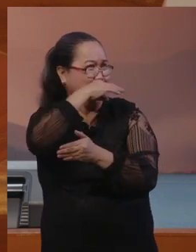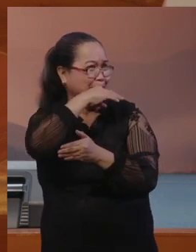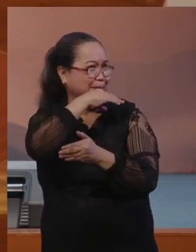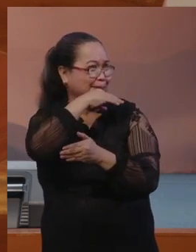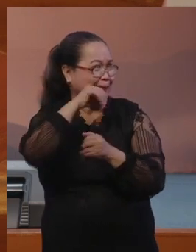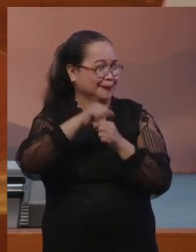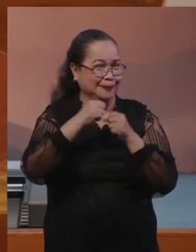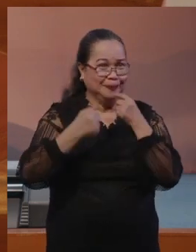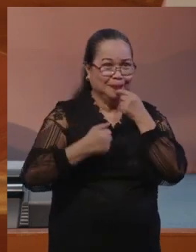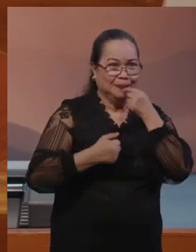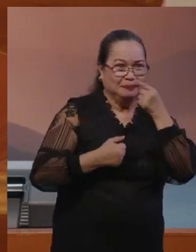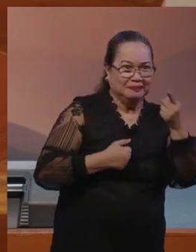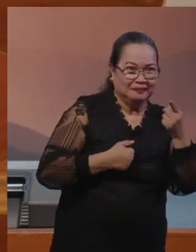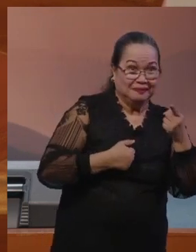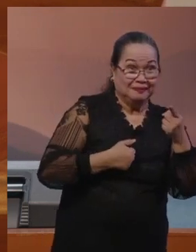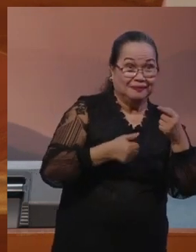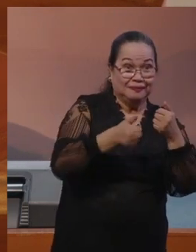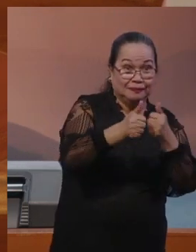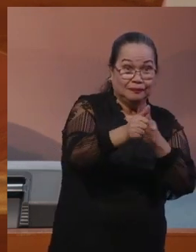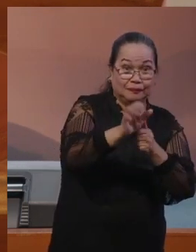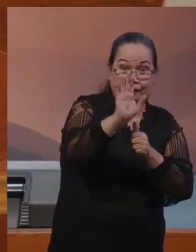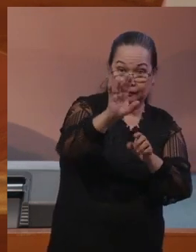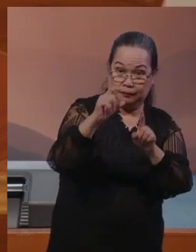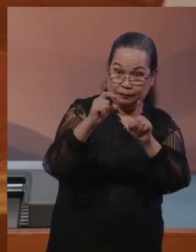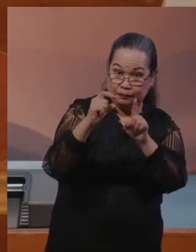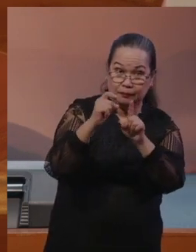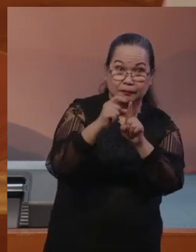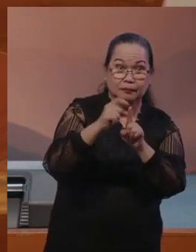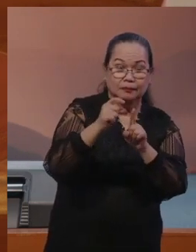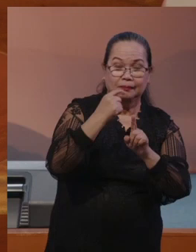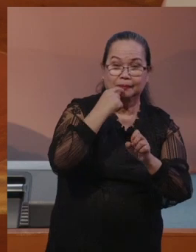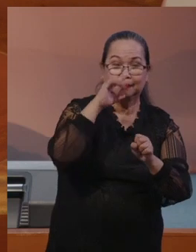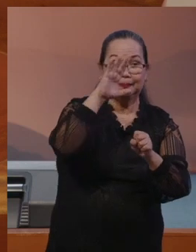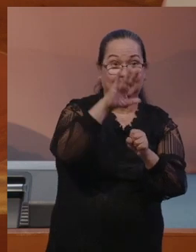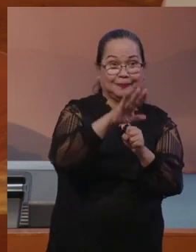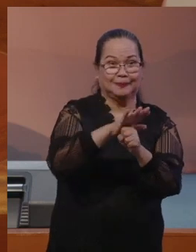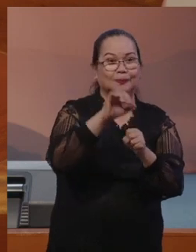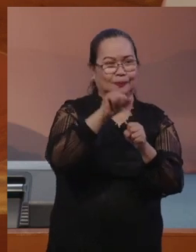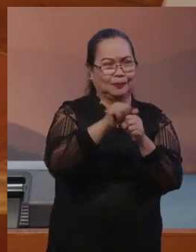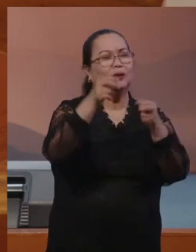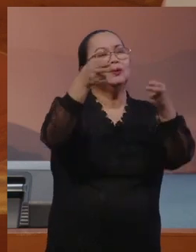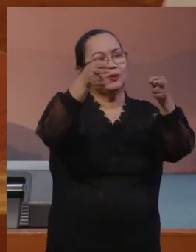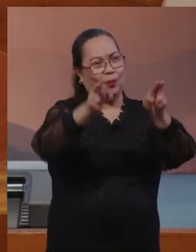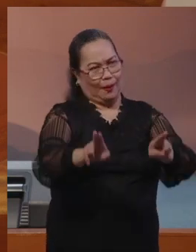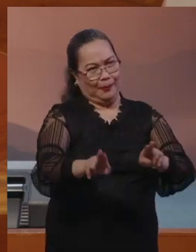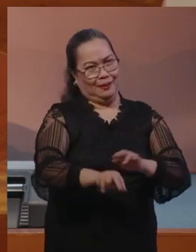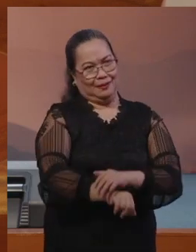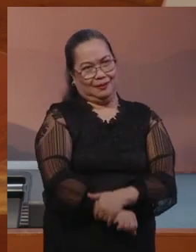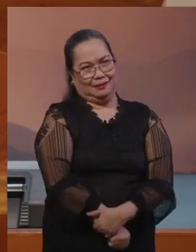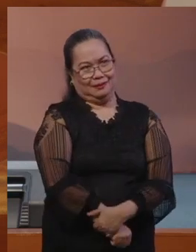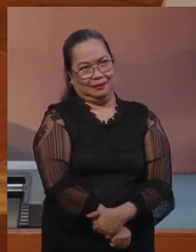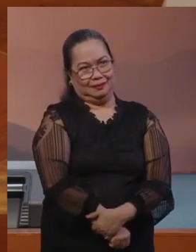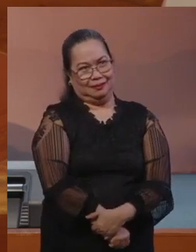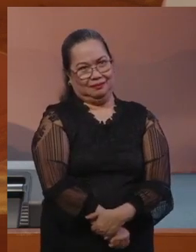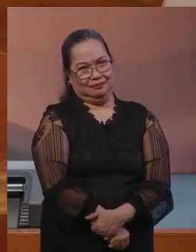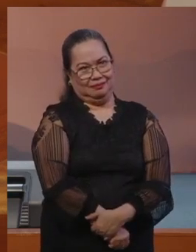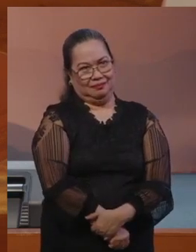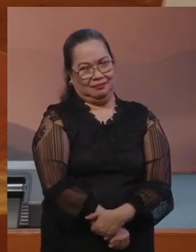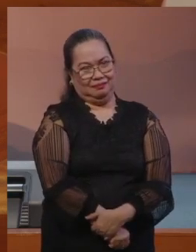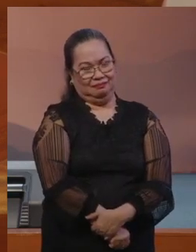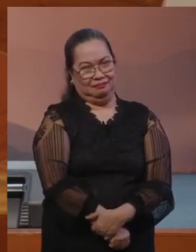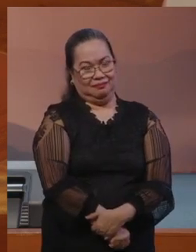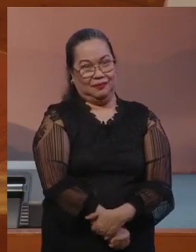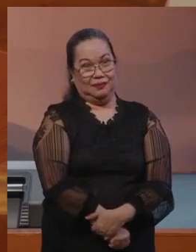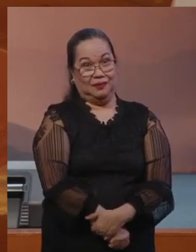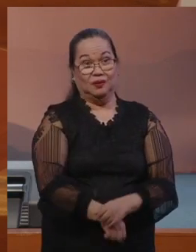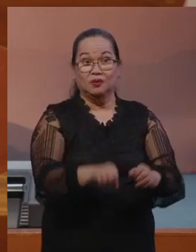And she said, according to your words, so be it. Yung pong salita na